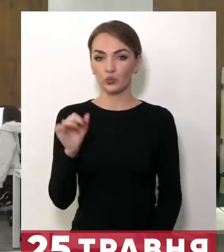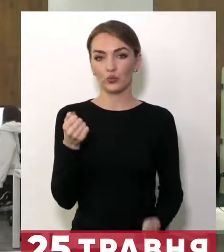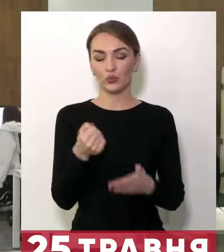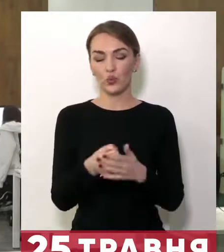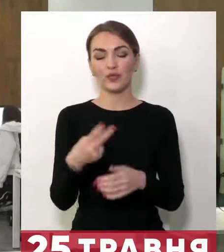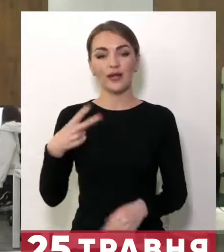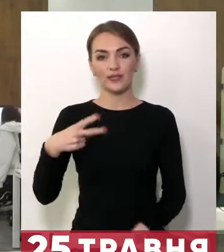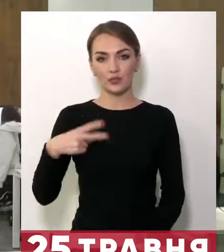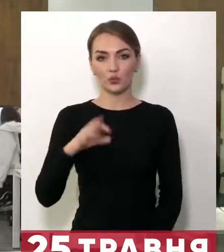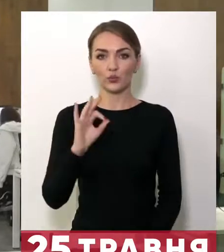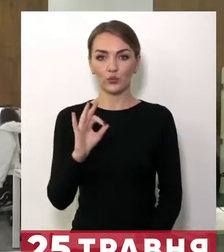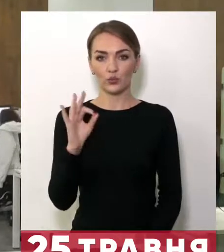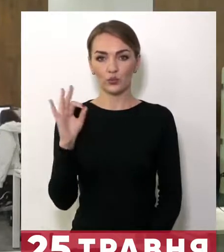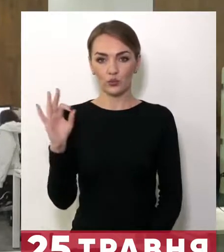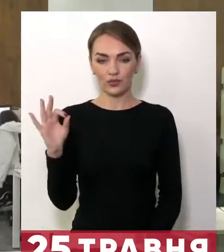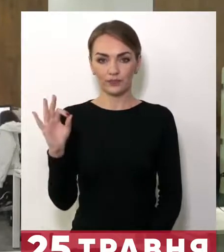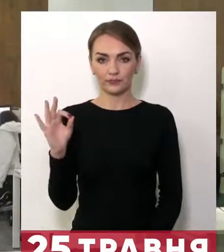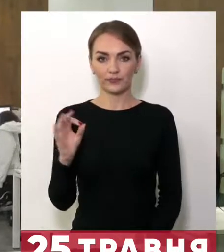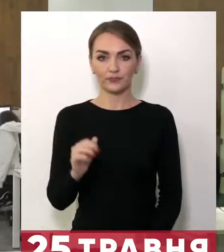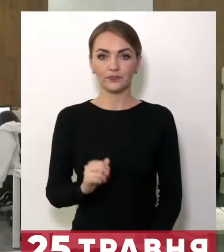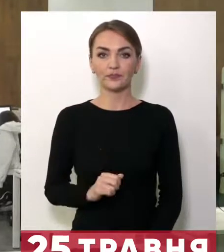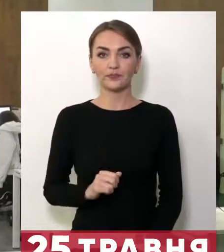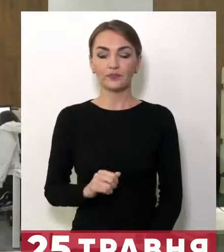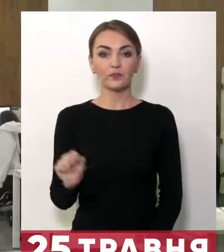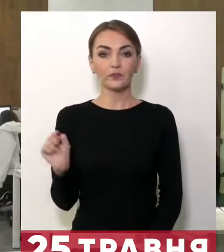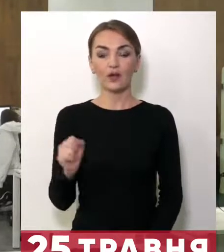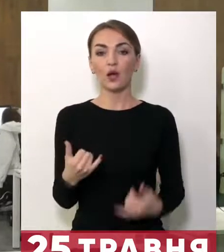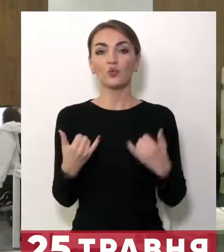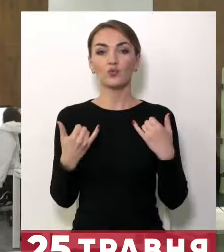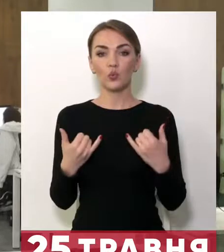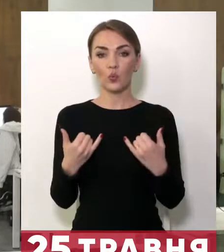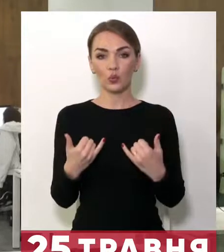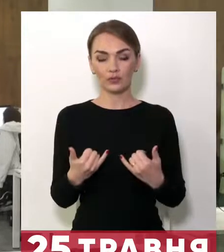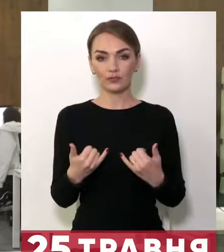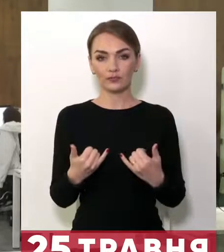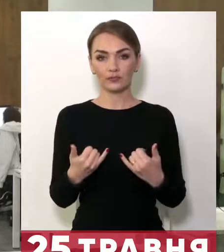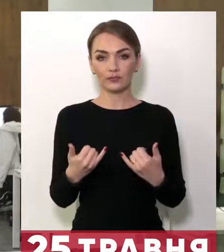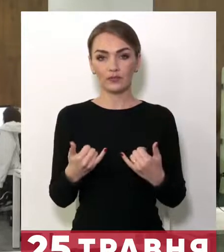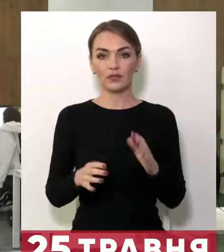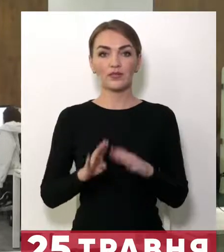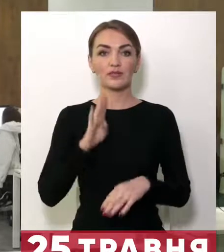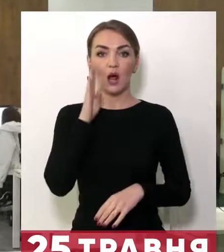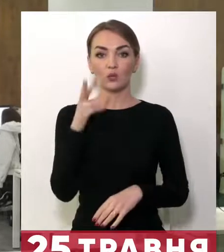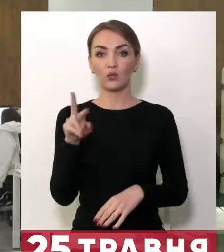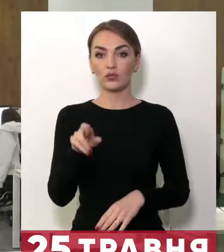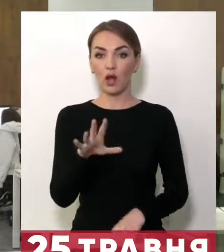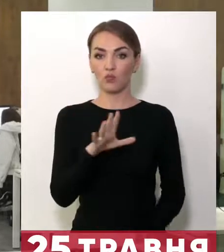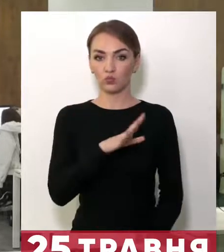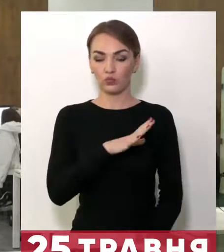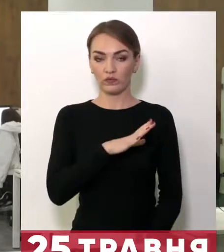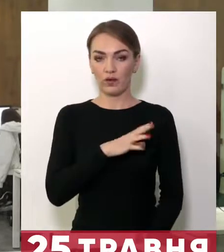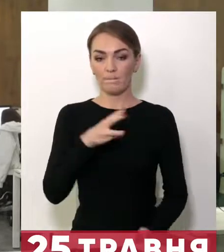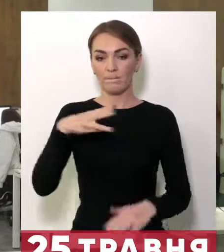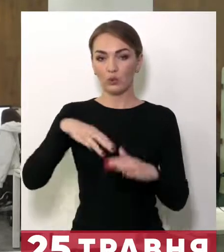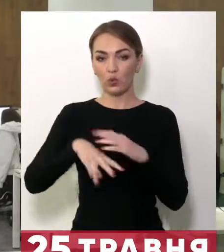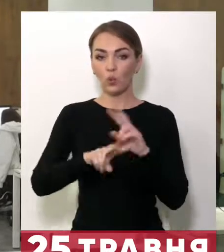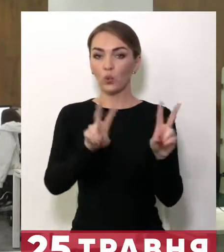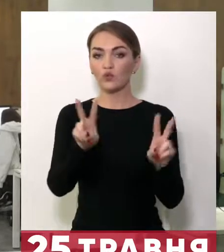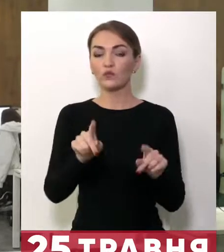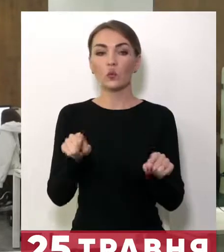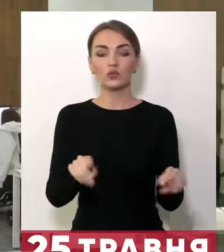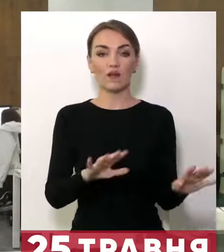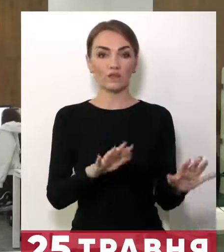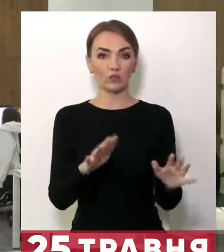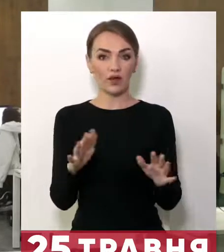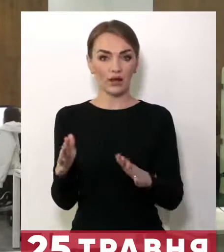до 20.00. А сьогодні зранку я був у метро, подивився, що